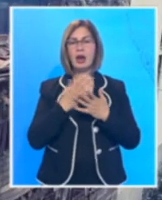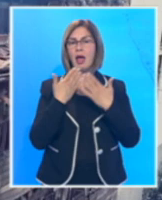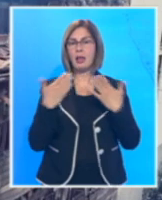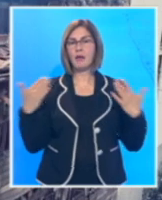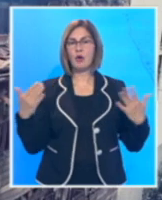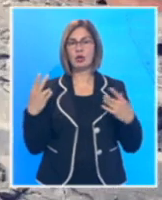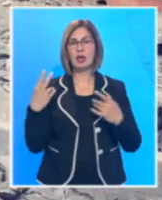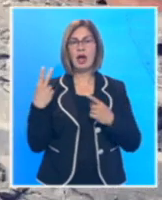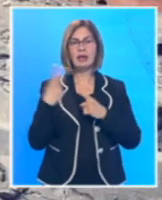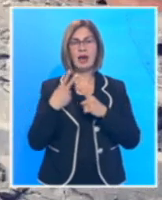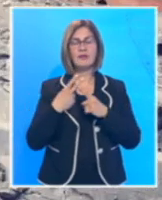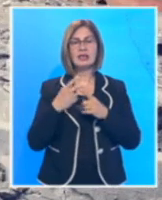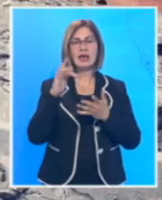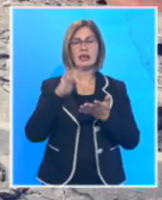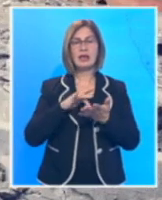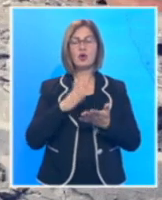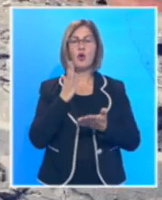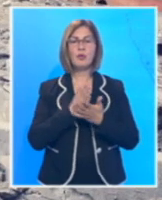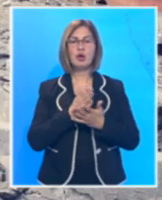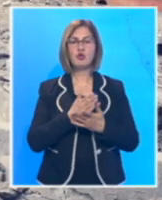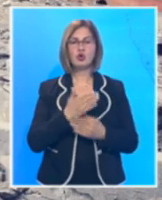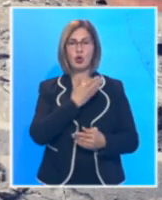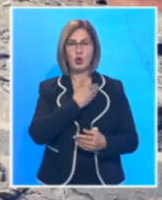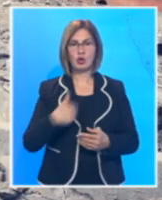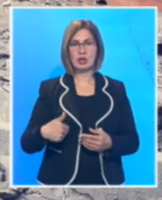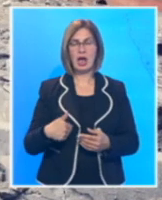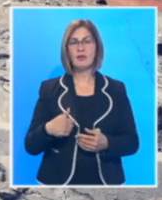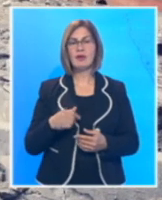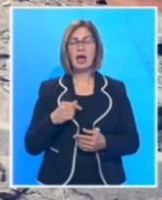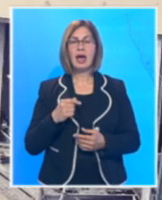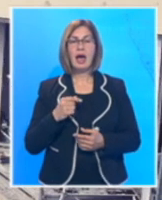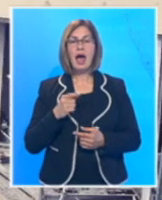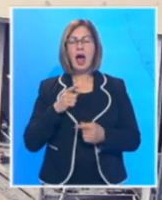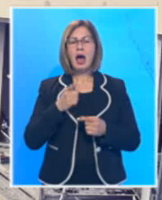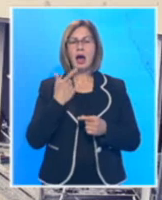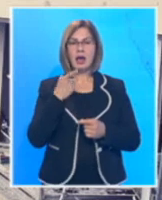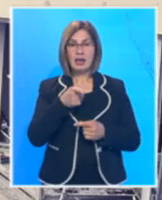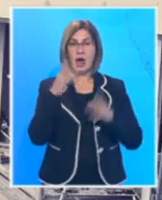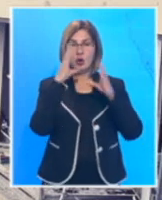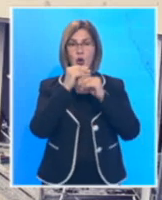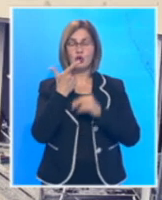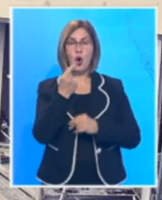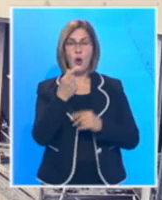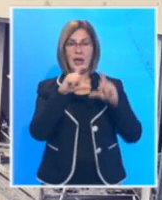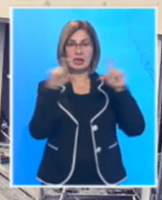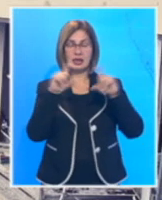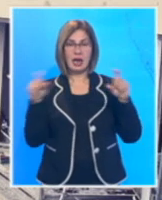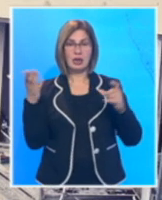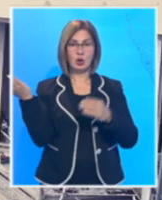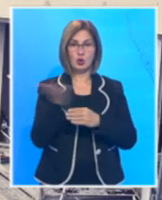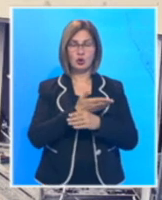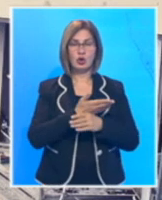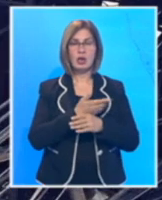najmodernijih televizijskih centara u bivšoj SFRJ. Te noći uništena su oba kompleksa zgrade, onaj podignut u periodu